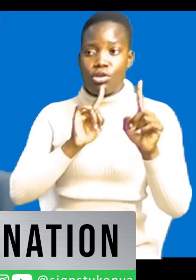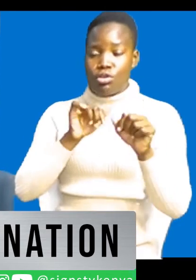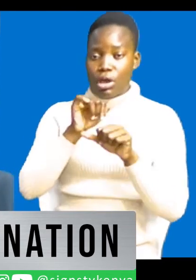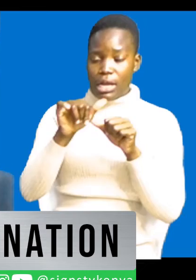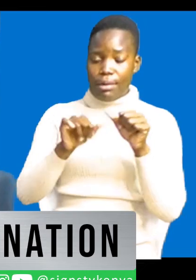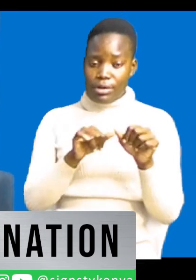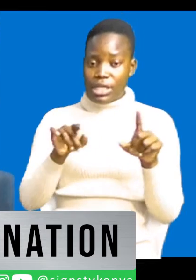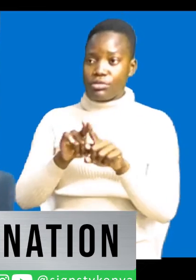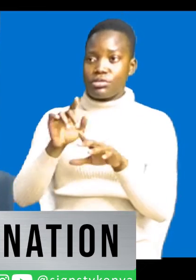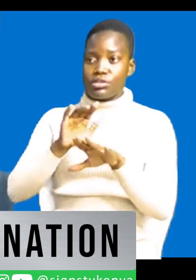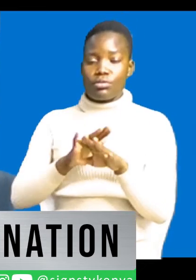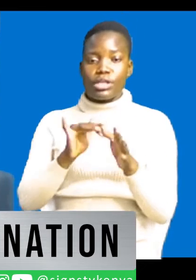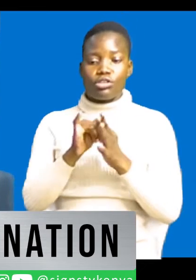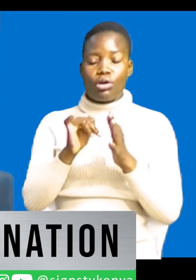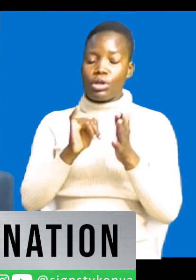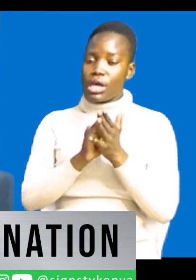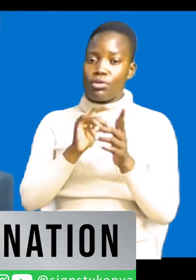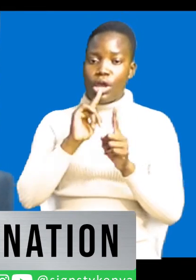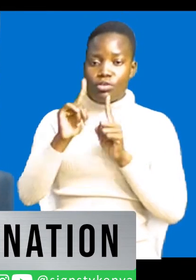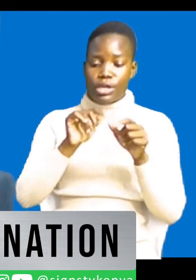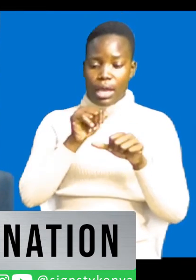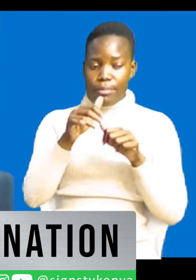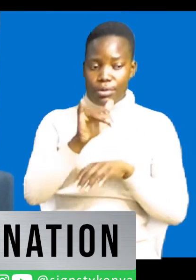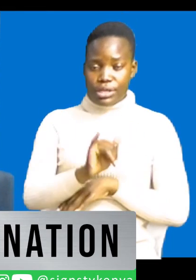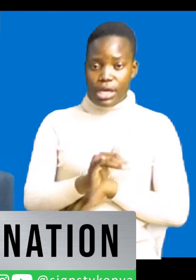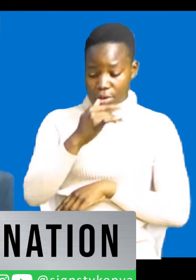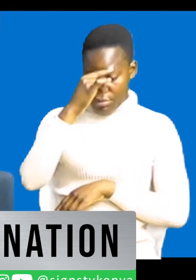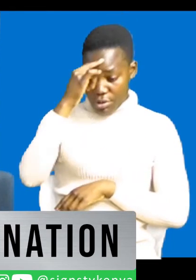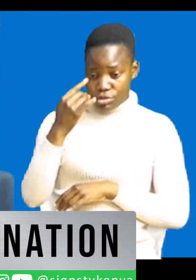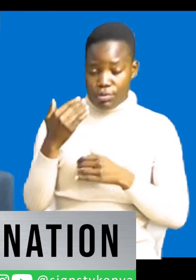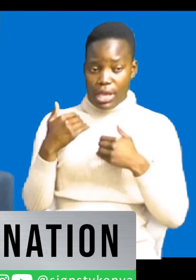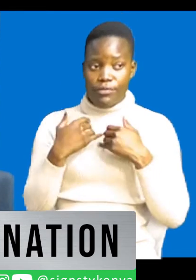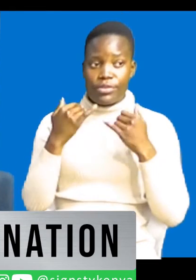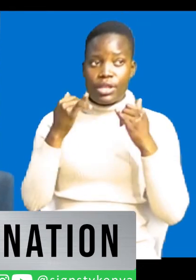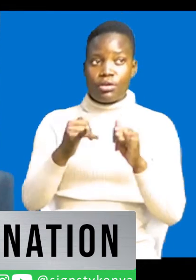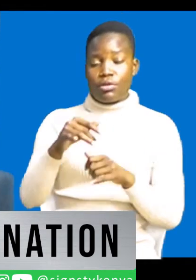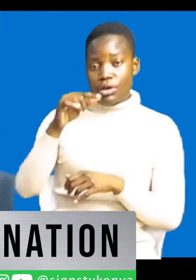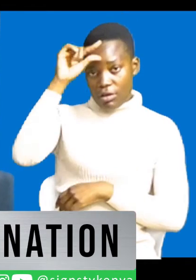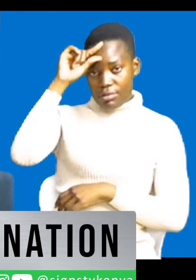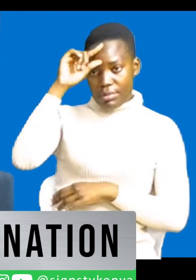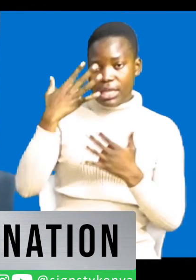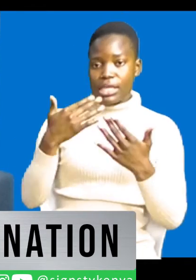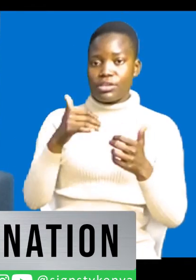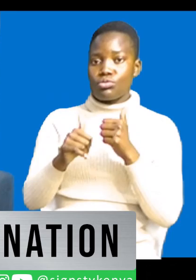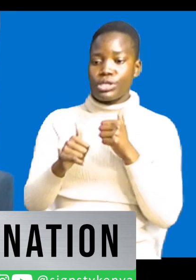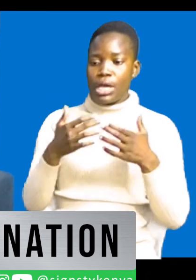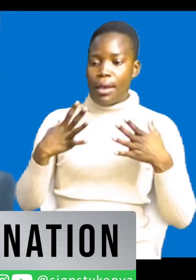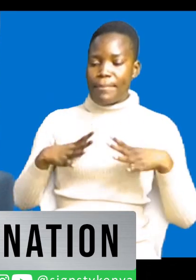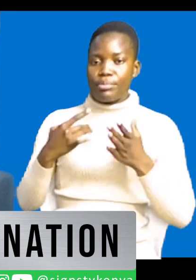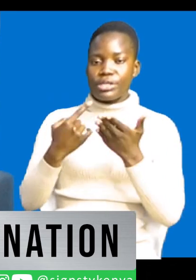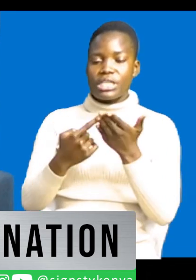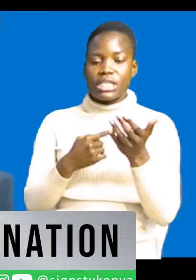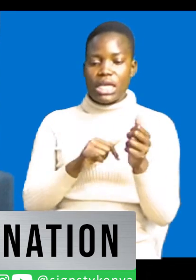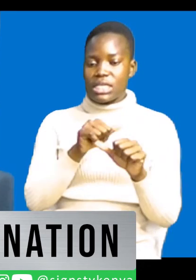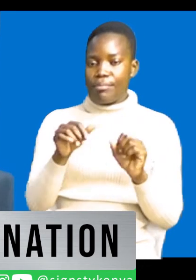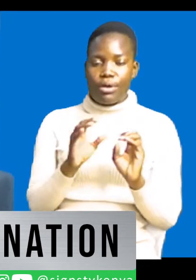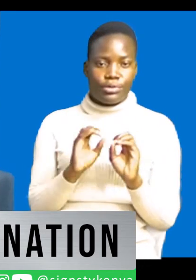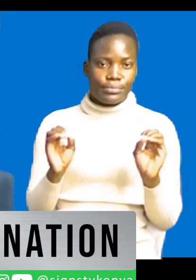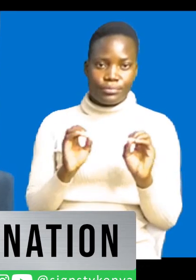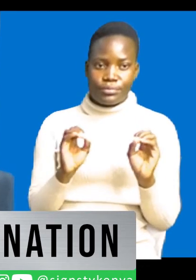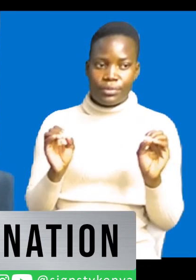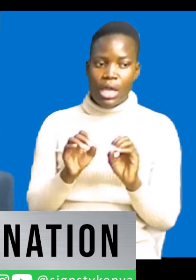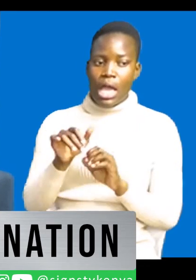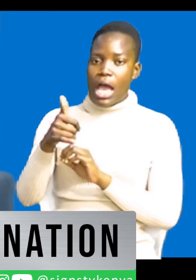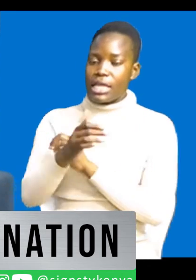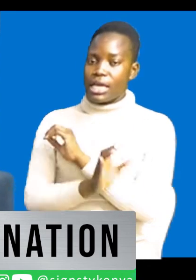vizuri tunaiongea kwa sababu serikali imeingia mpya, kwa sababu these are some of the things that wananchi wamekosa kuongea sana Kenya hii. In